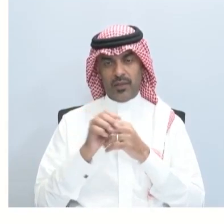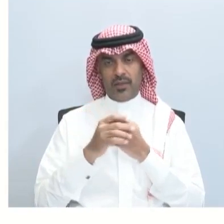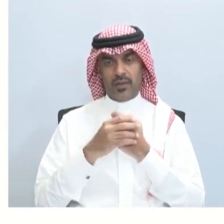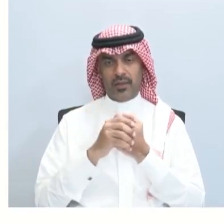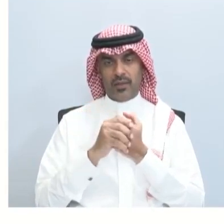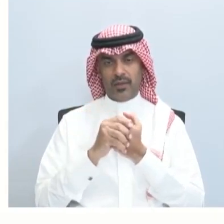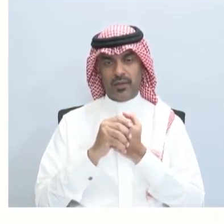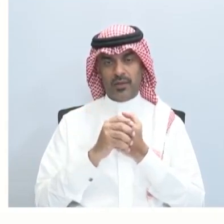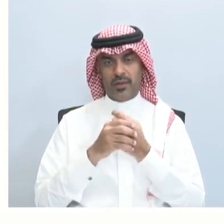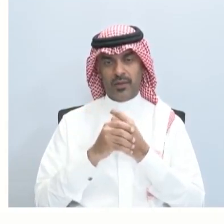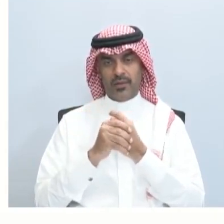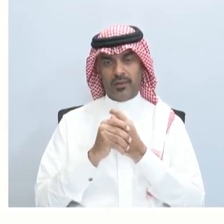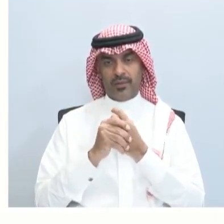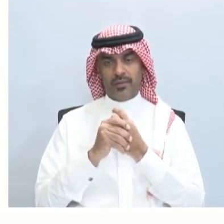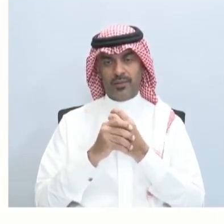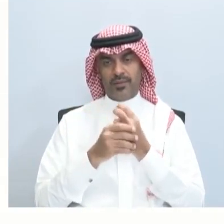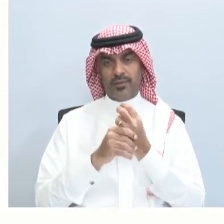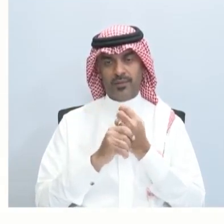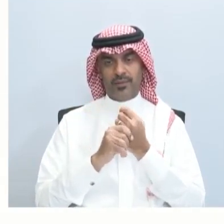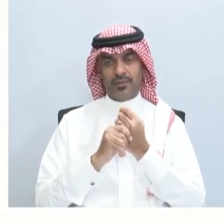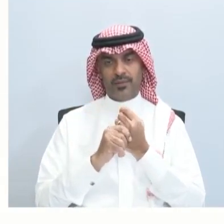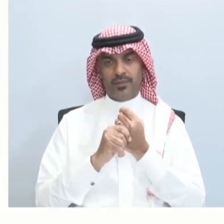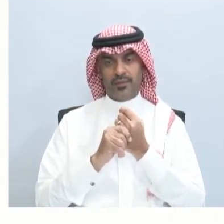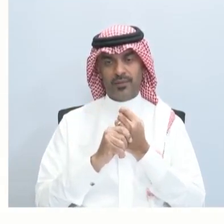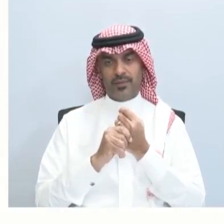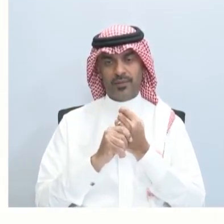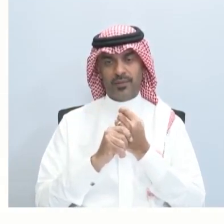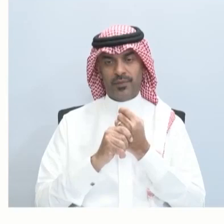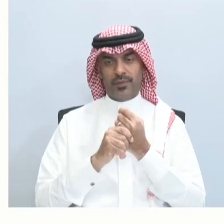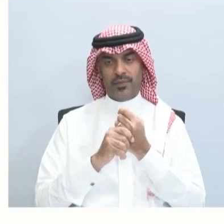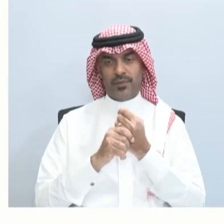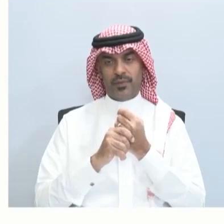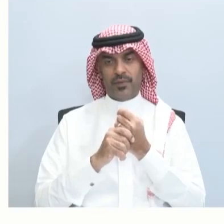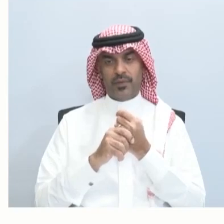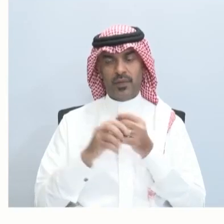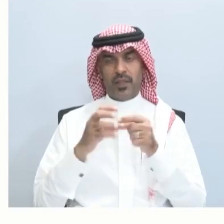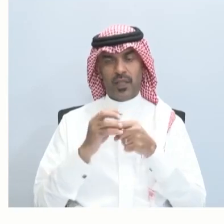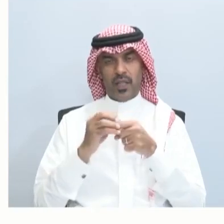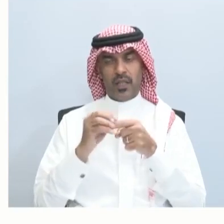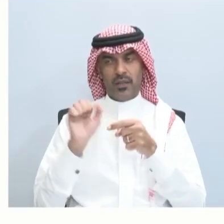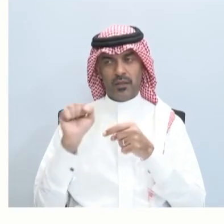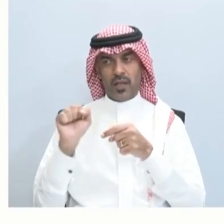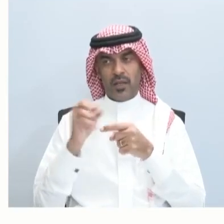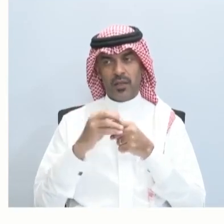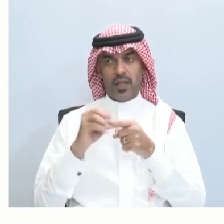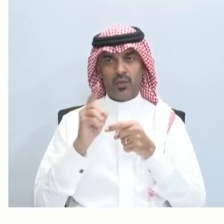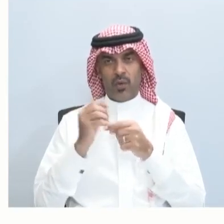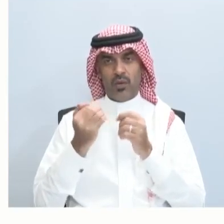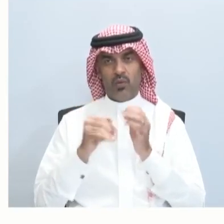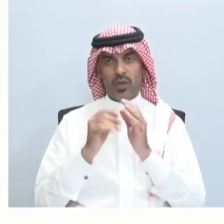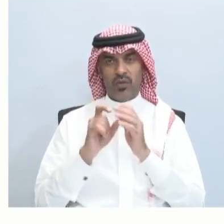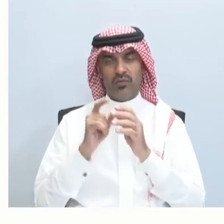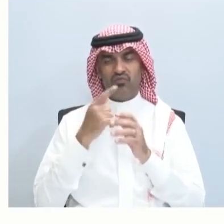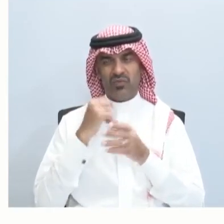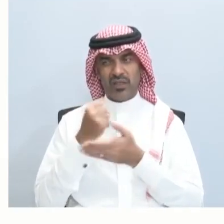هنا الطرف الايمن ان تبقى لدي صاد ولدينا هنا ناقص واحد ونصف لنتخلص من ناقص